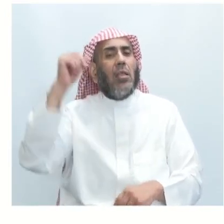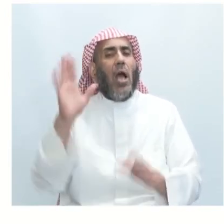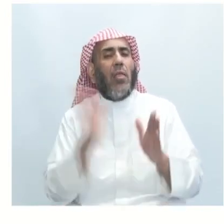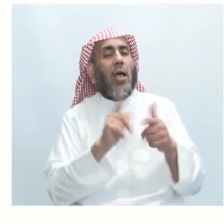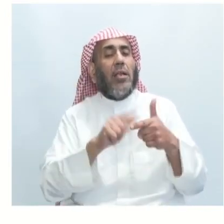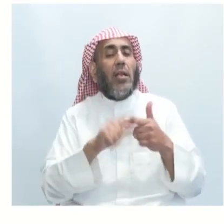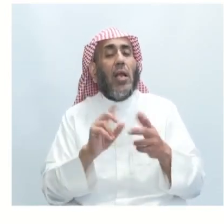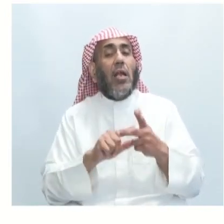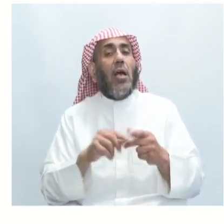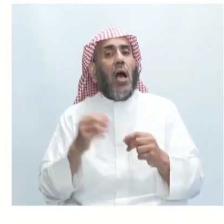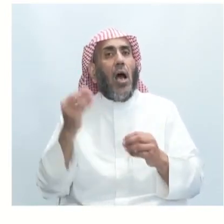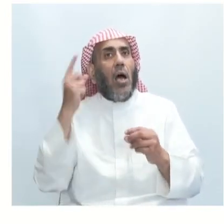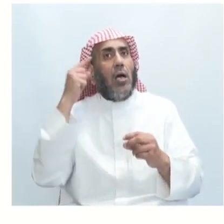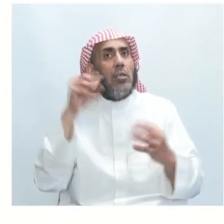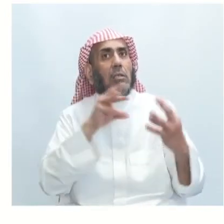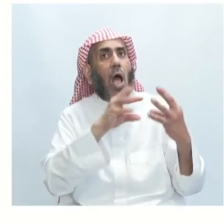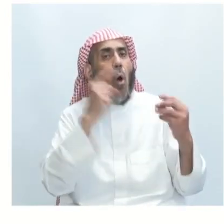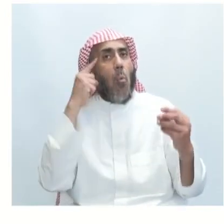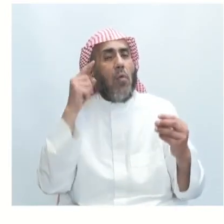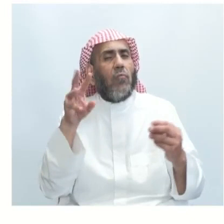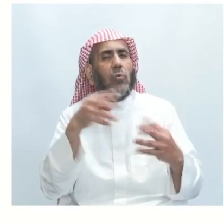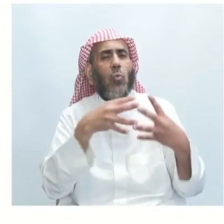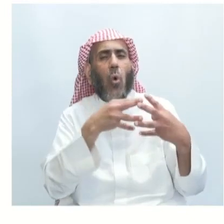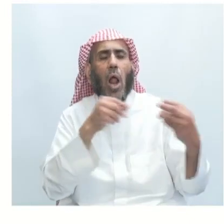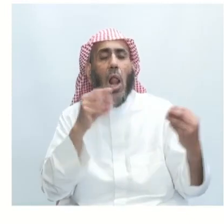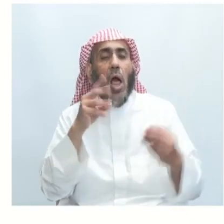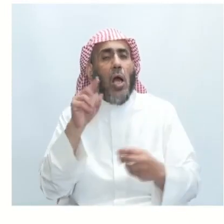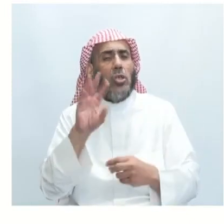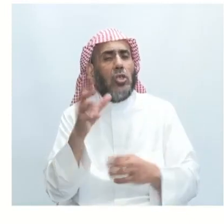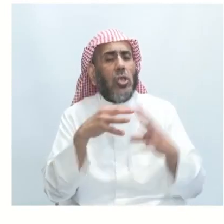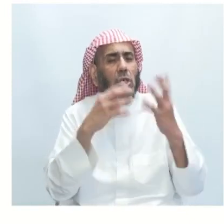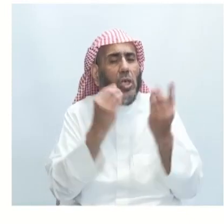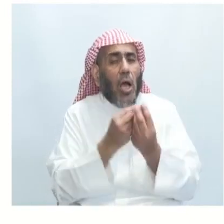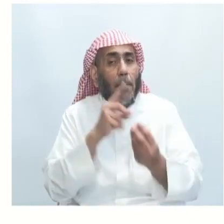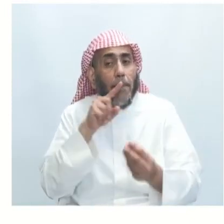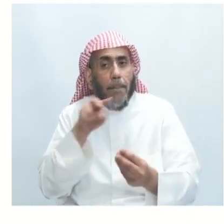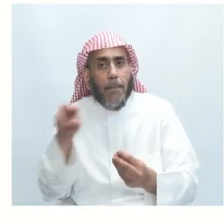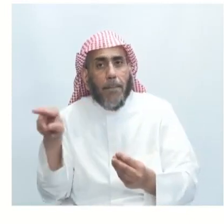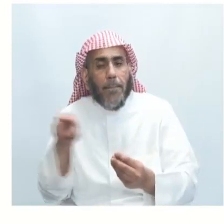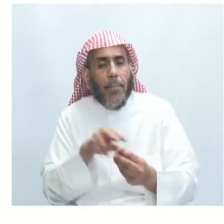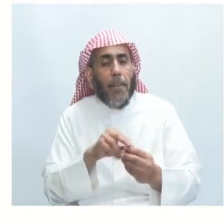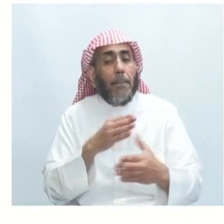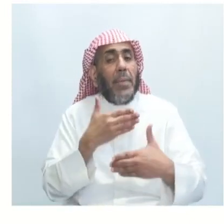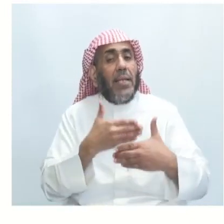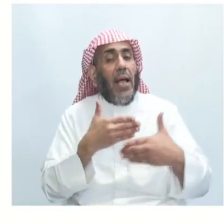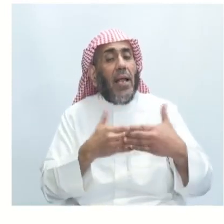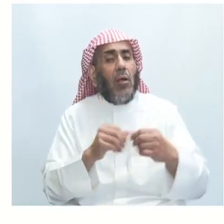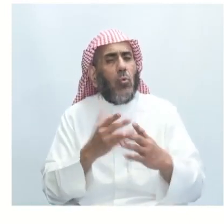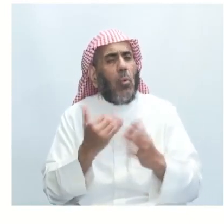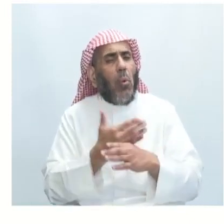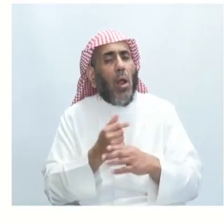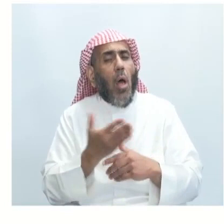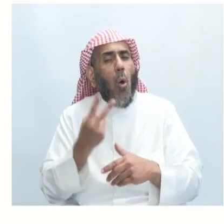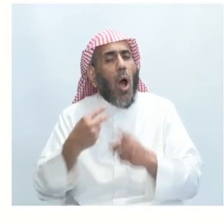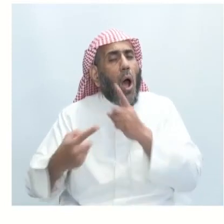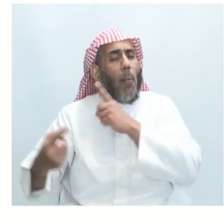التعرف التعرف هو معرفه الاشياء الماثله امامنا بناء على ما